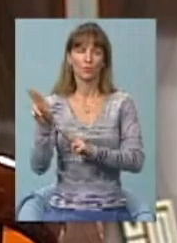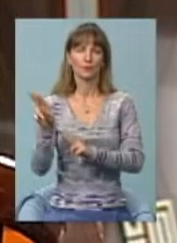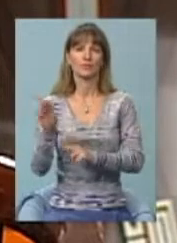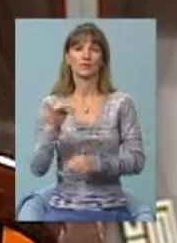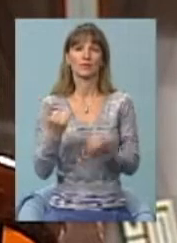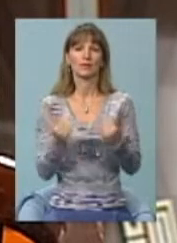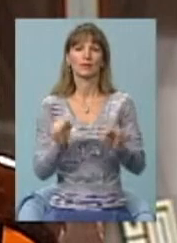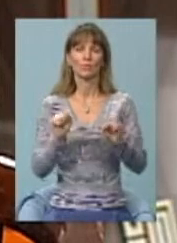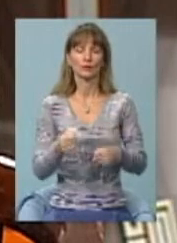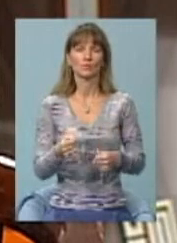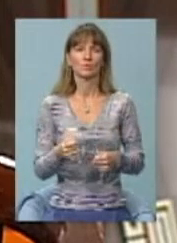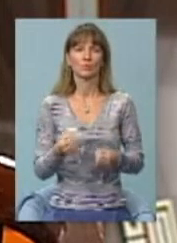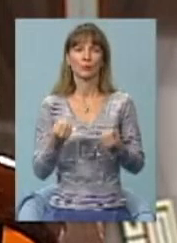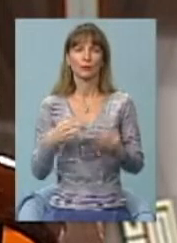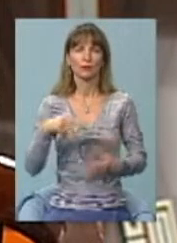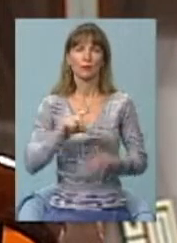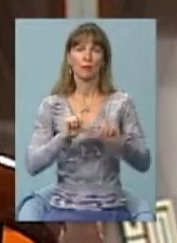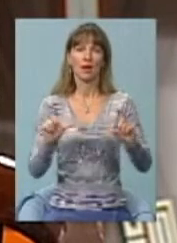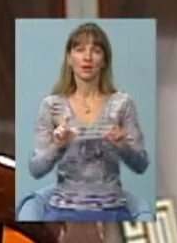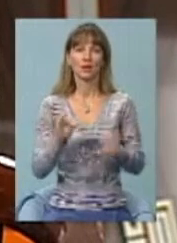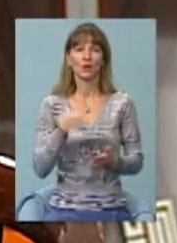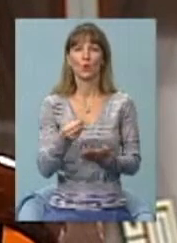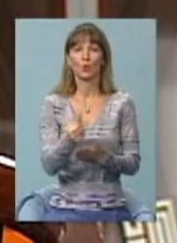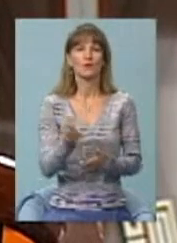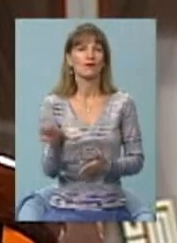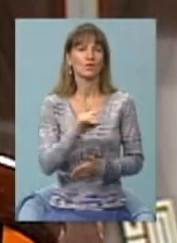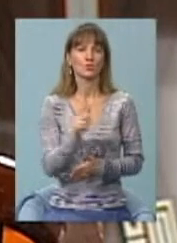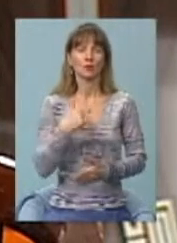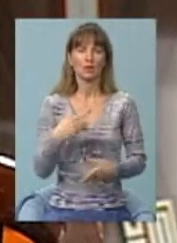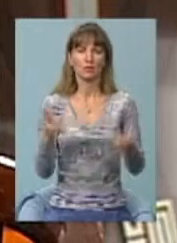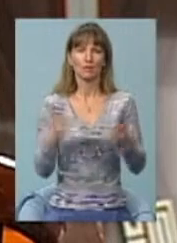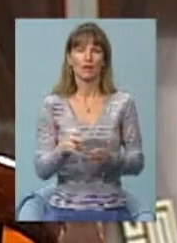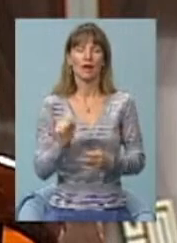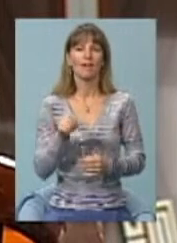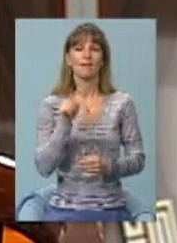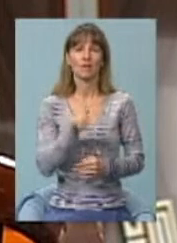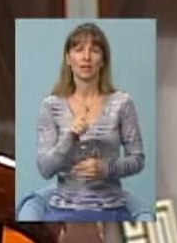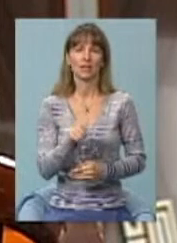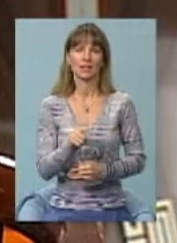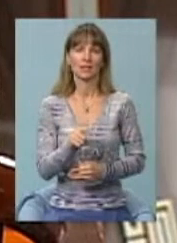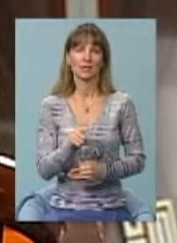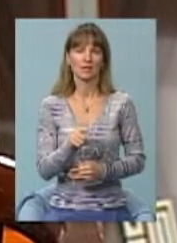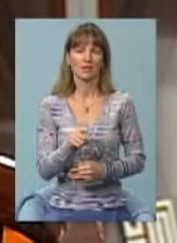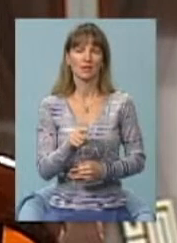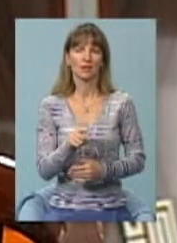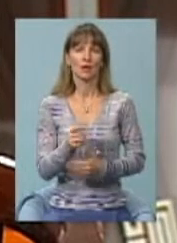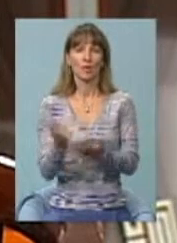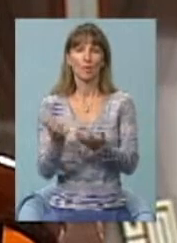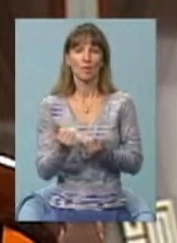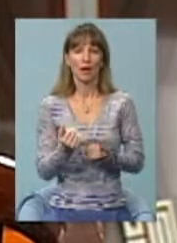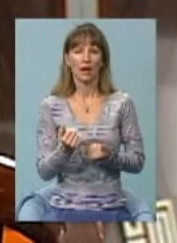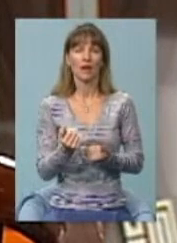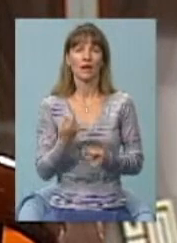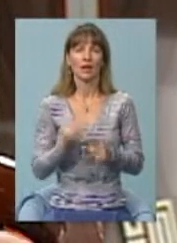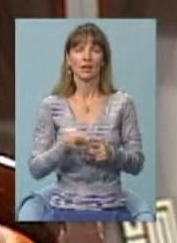ми можемо просто піти в магазин та купити все, що нам треба, а вони в ним доставалося це дуже